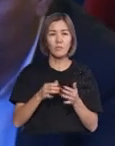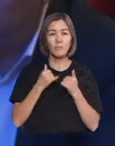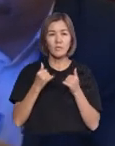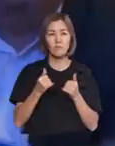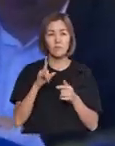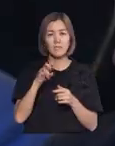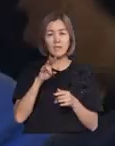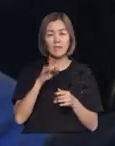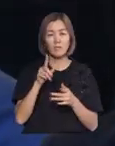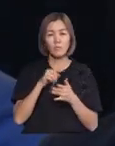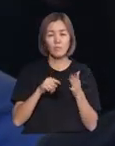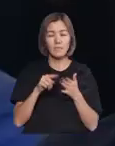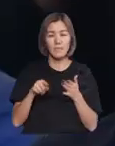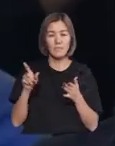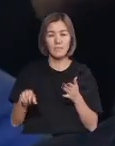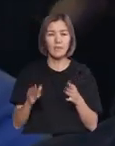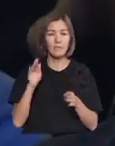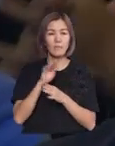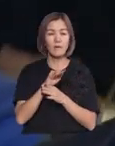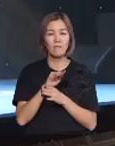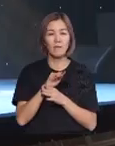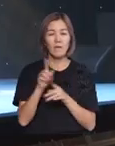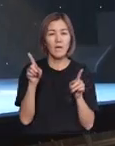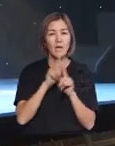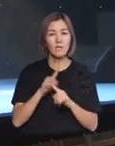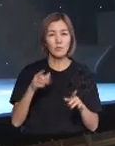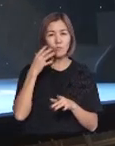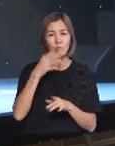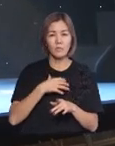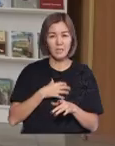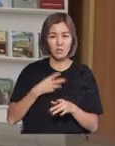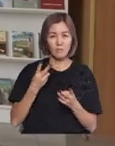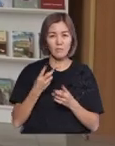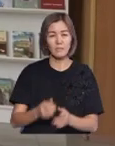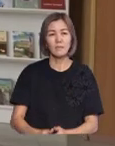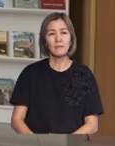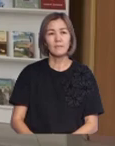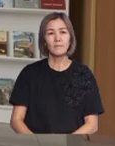посвященный столетию писателя, что добавило мероприятию особую значимость.